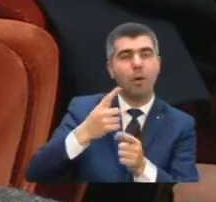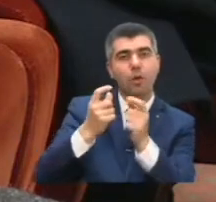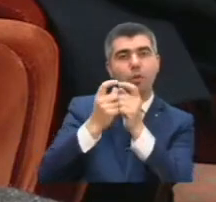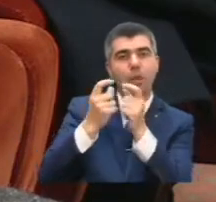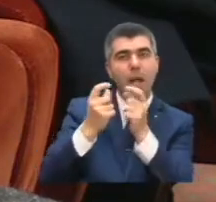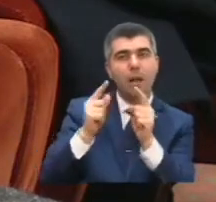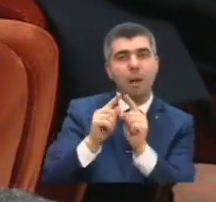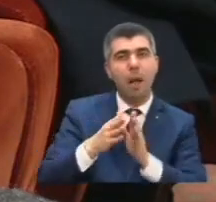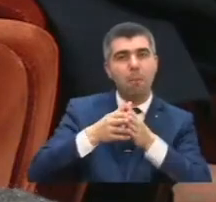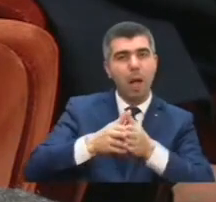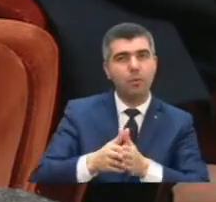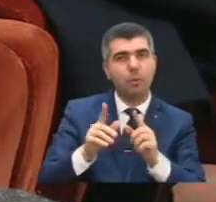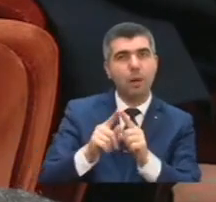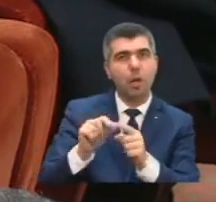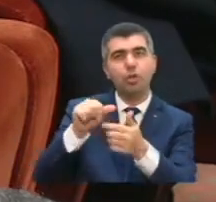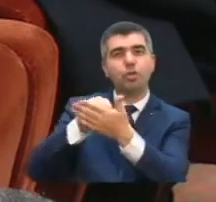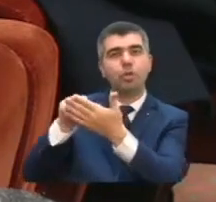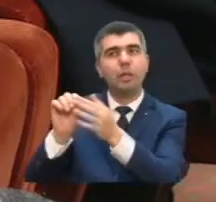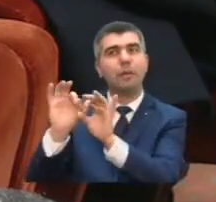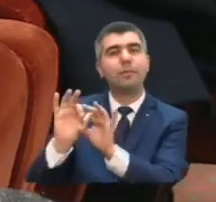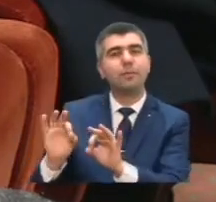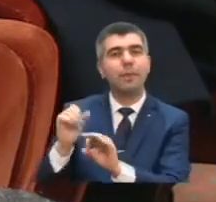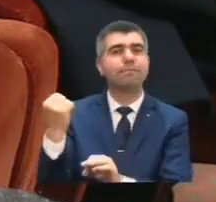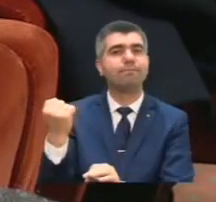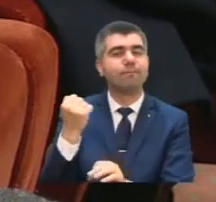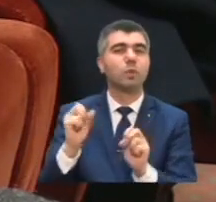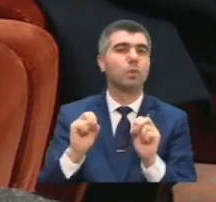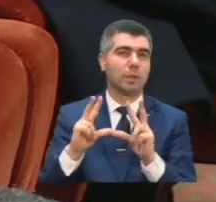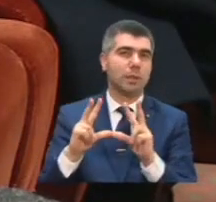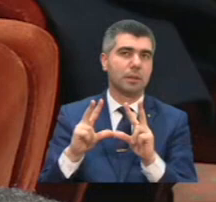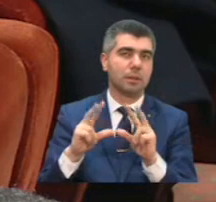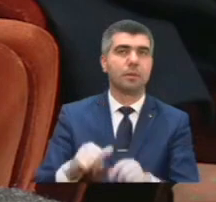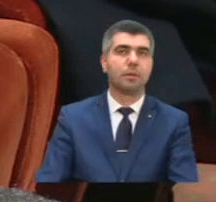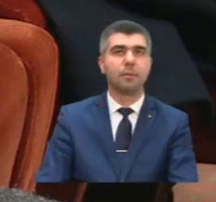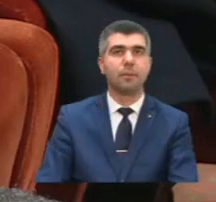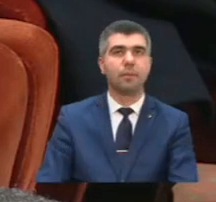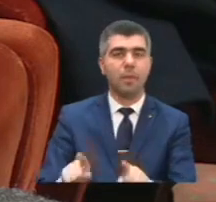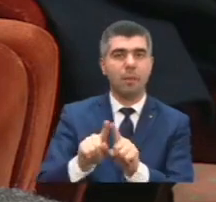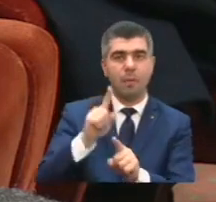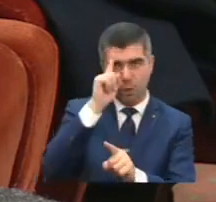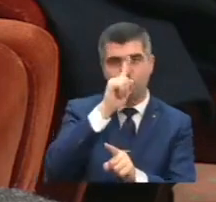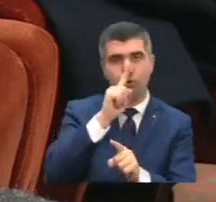استحسانا ديال العاملين في البحر، هذا صحيح انا اعترف به، لكن انا تنوعدكم